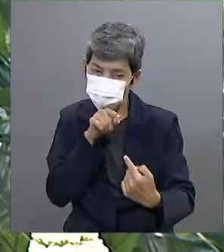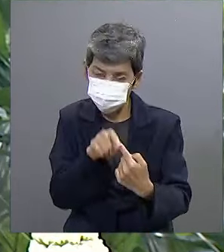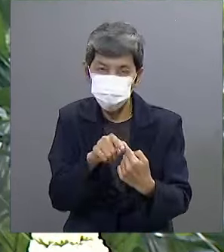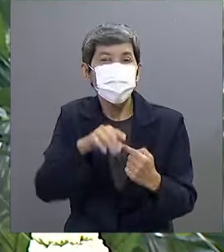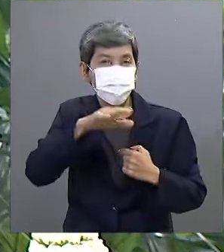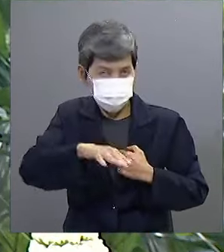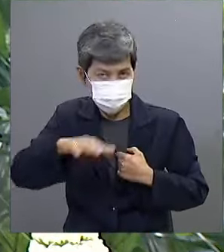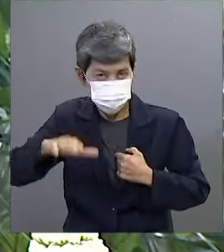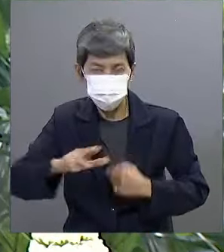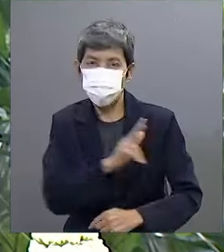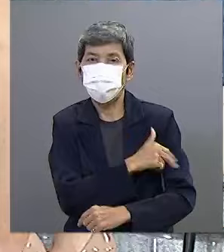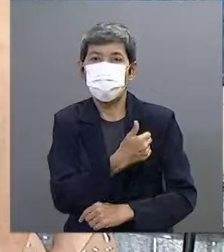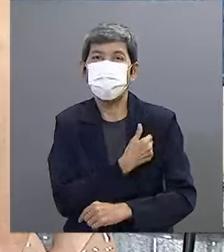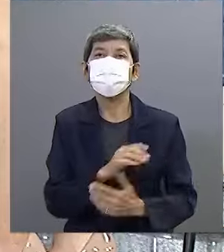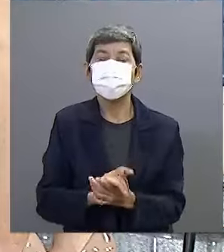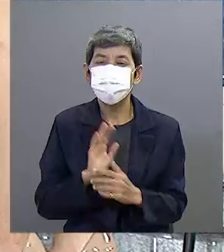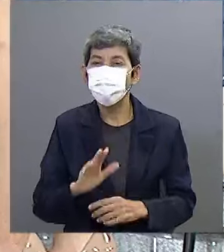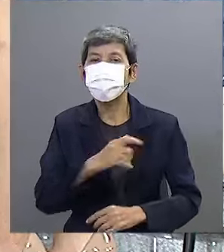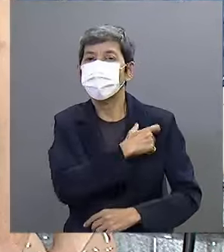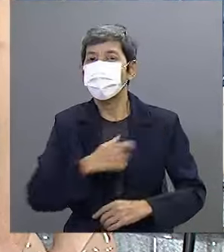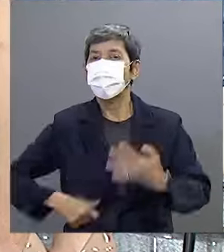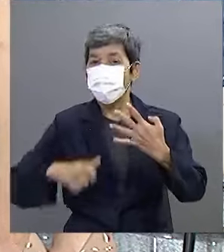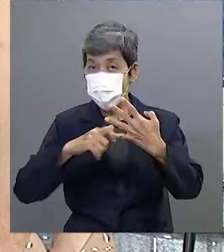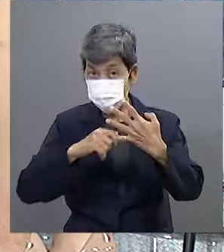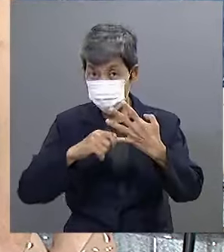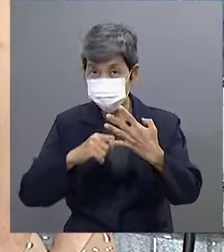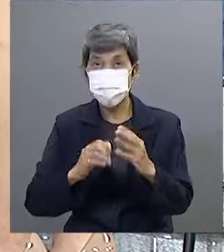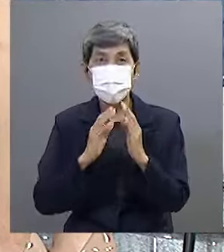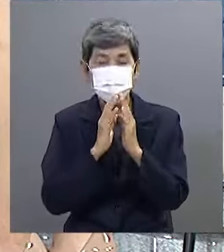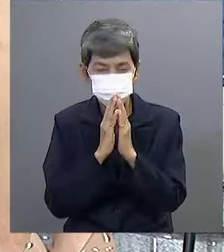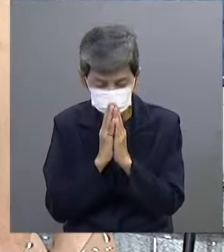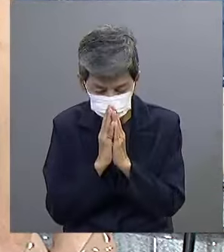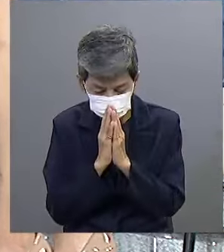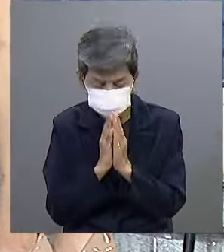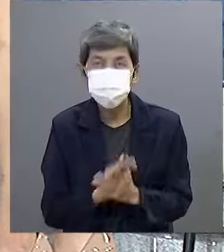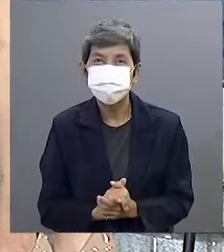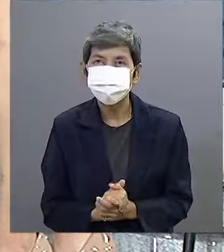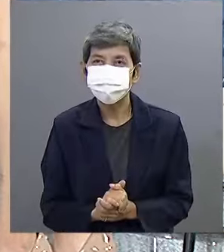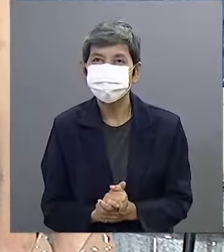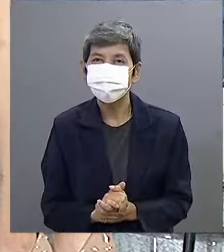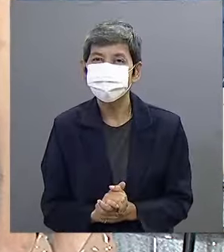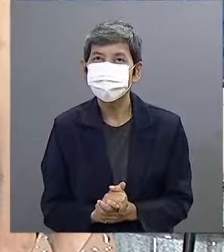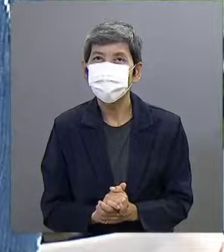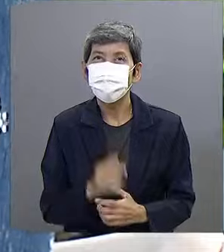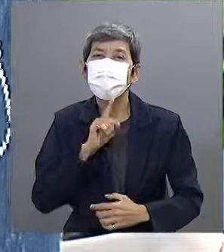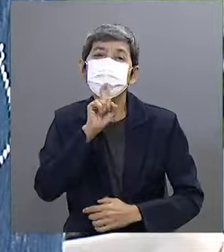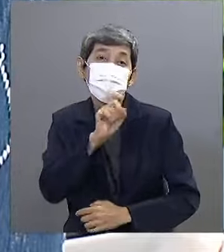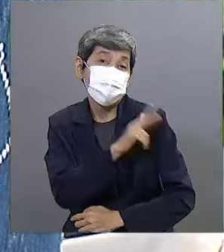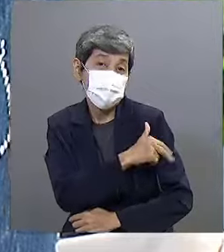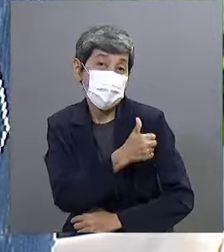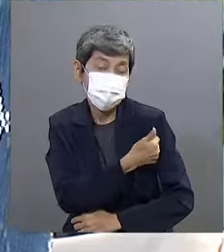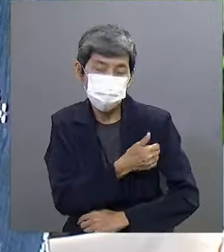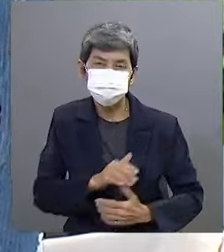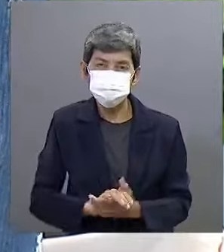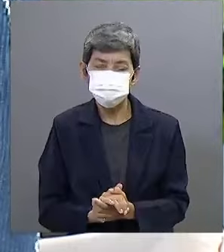งพยาบาลจุฬาภรณ์สวัสดีค่ะ สว ั สดีค่ะสวัสดีค่ะสวัสดีคุณผู้ชมด้วยค่ะ ค่ะคุณหมอคะในชื่อของภาวะนะคะเป็